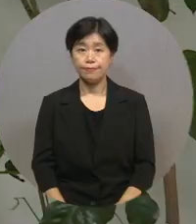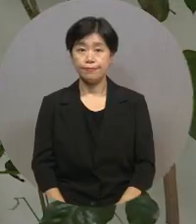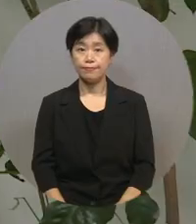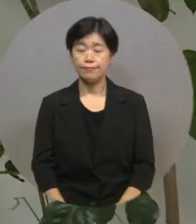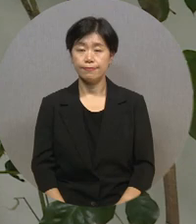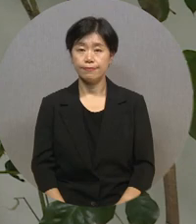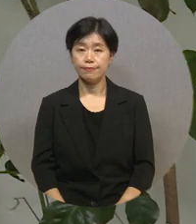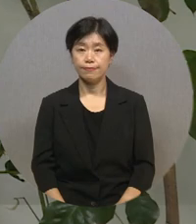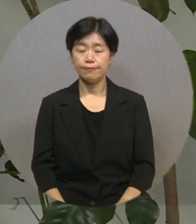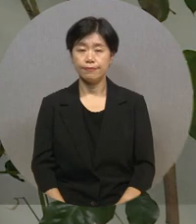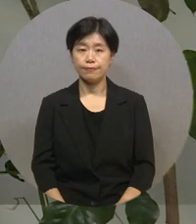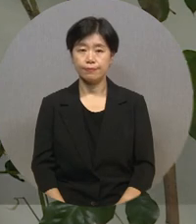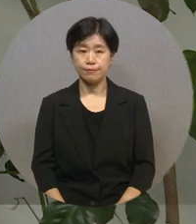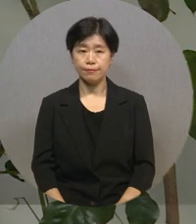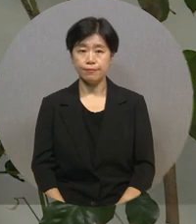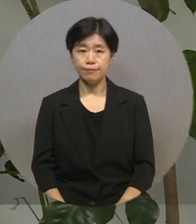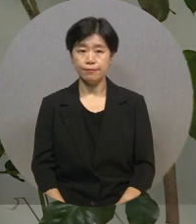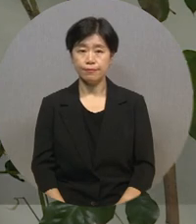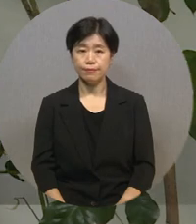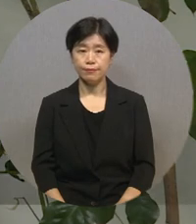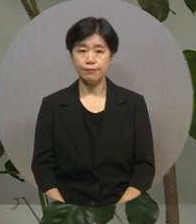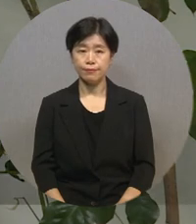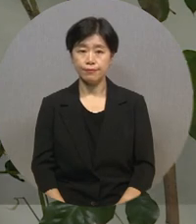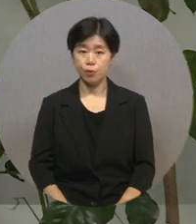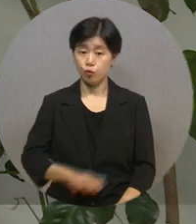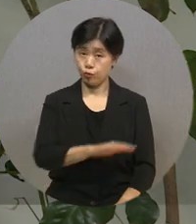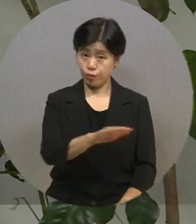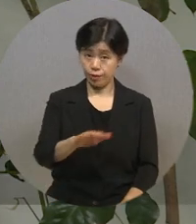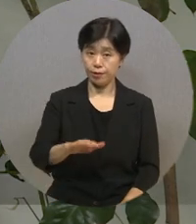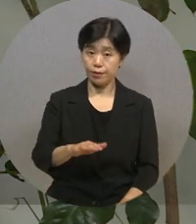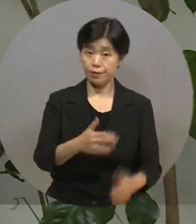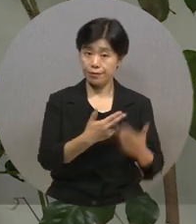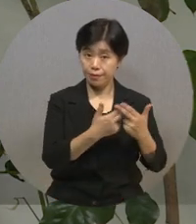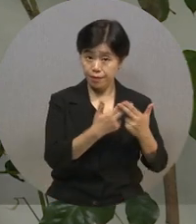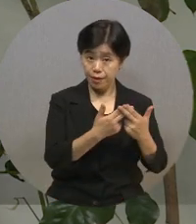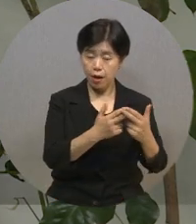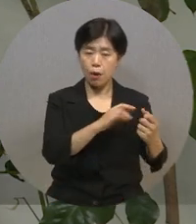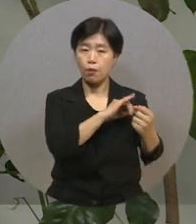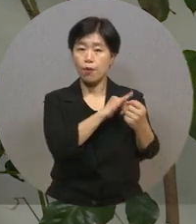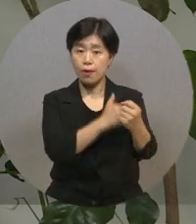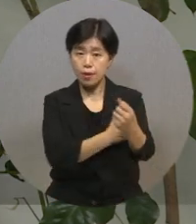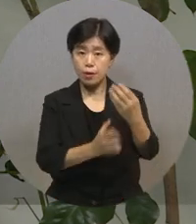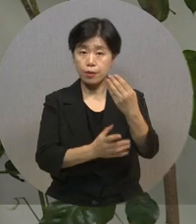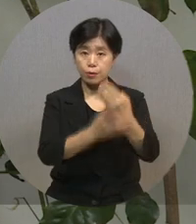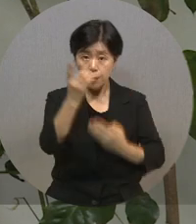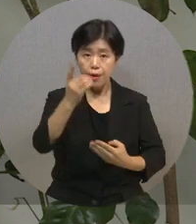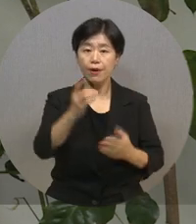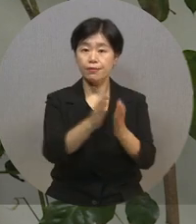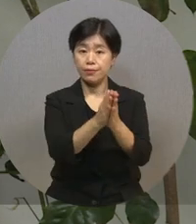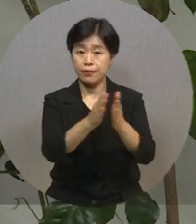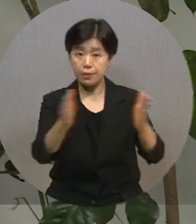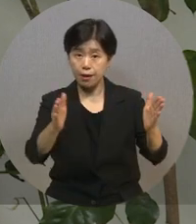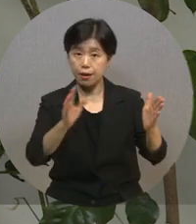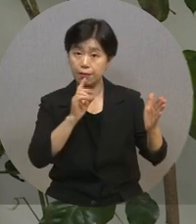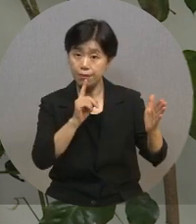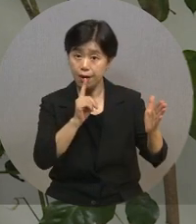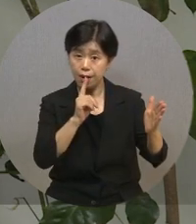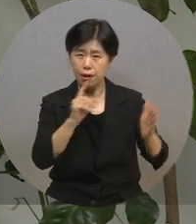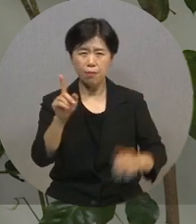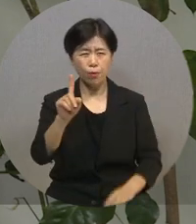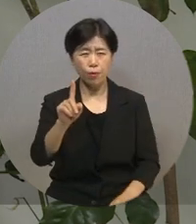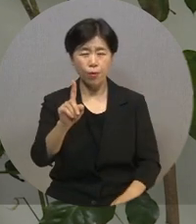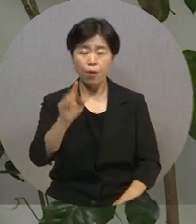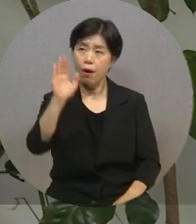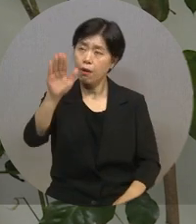네, 그래도 저희가 권리의 통합의 시대를 열겠다라고 하게 되면 결국 구체적으로 뭘